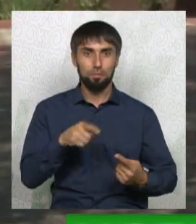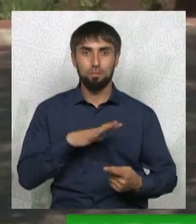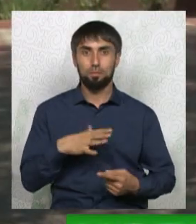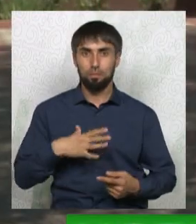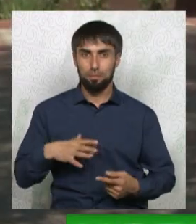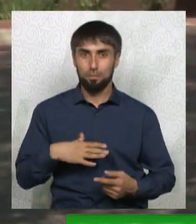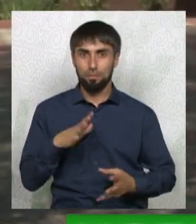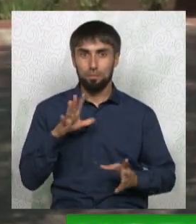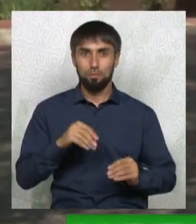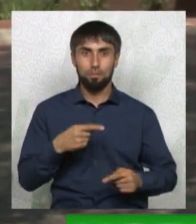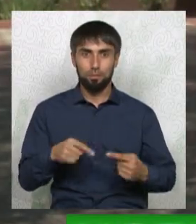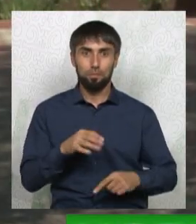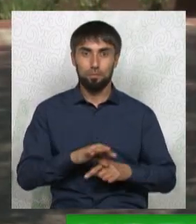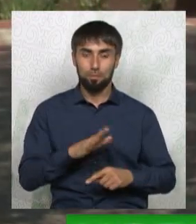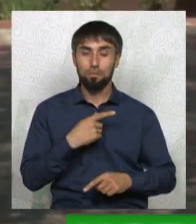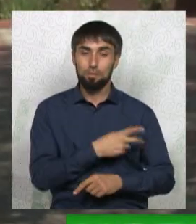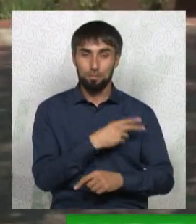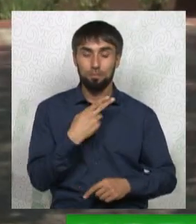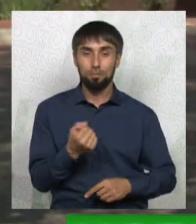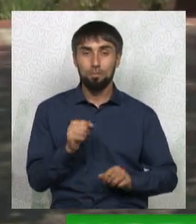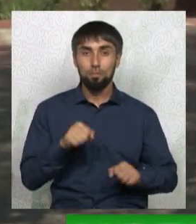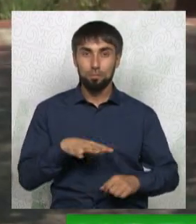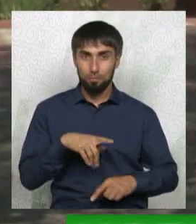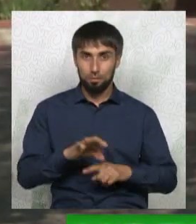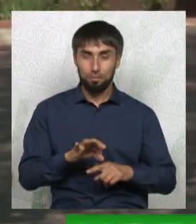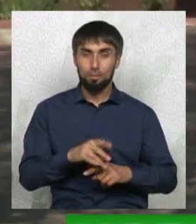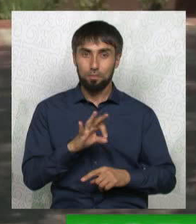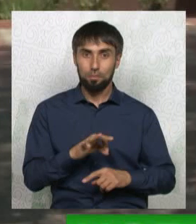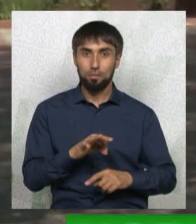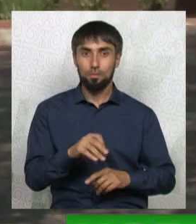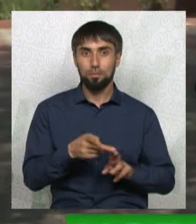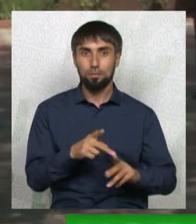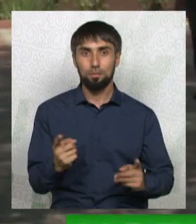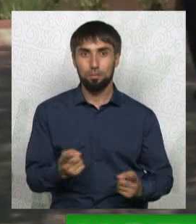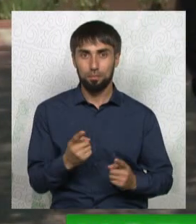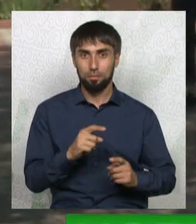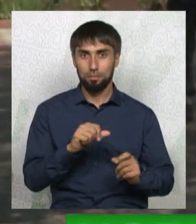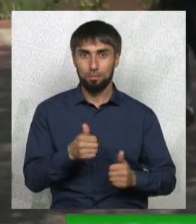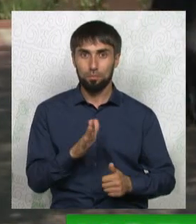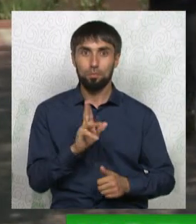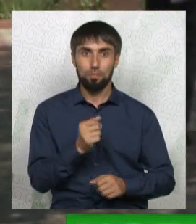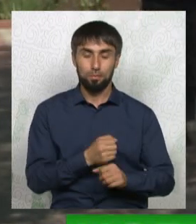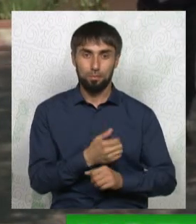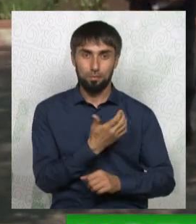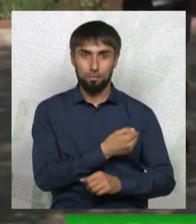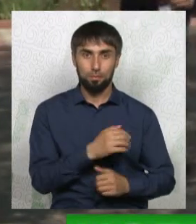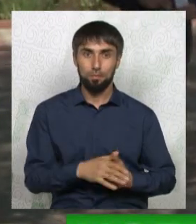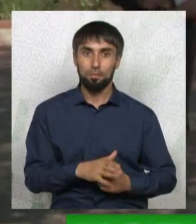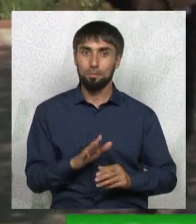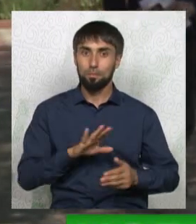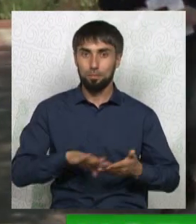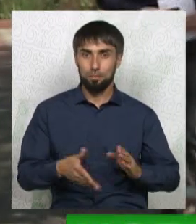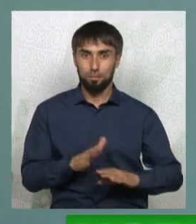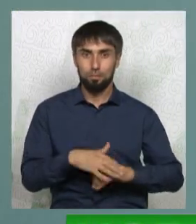зачем, ведь все равно заболеешь. Медики и не спорят, болезнь можно подцепить. Вот только привитые его перенесут гораздо легче, без